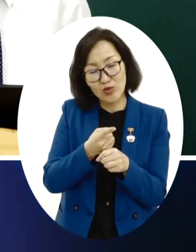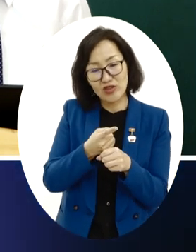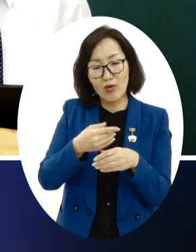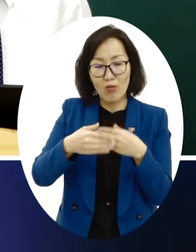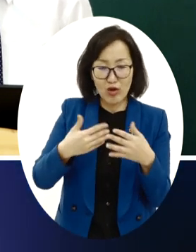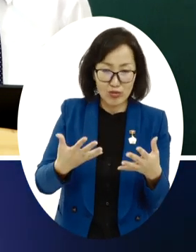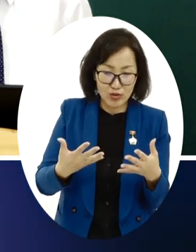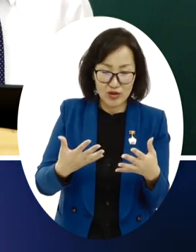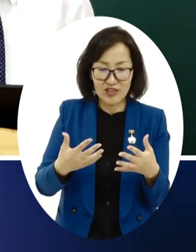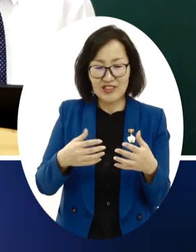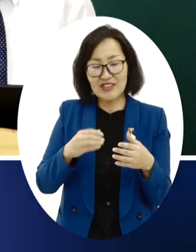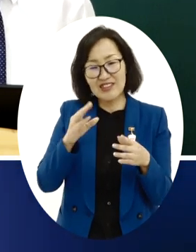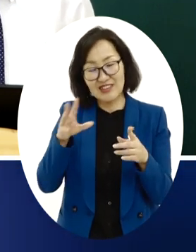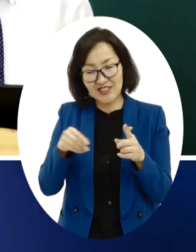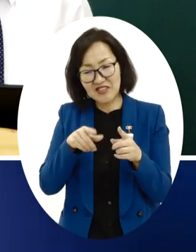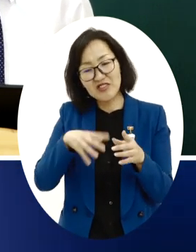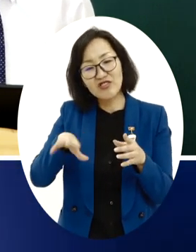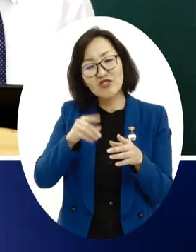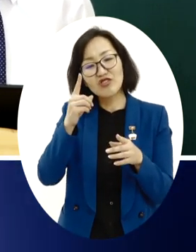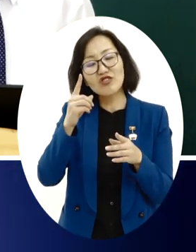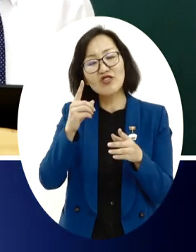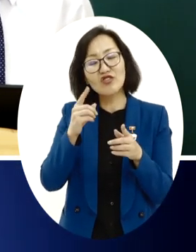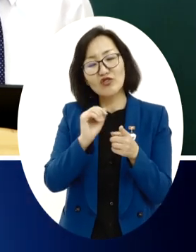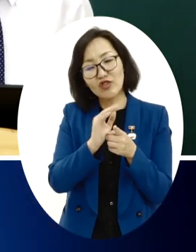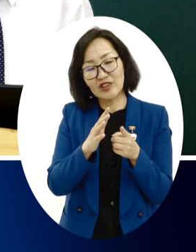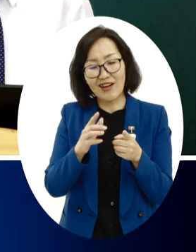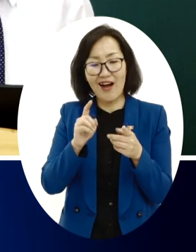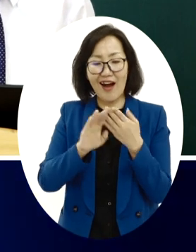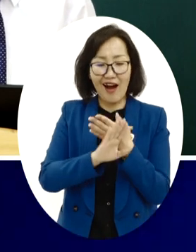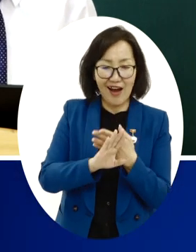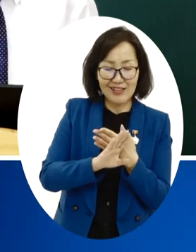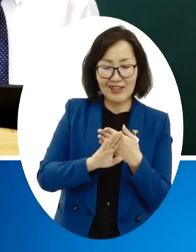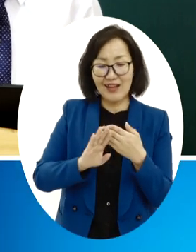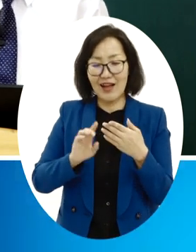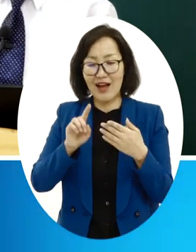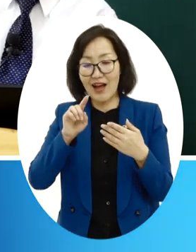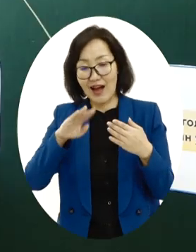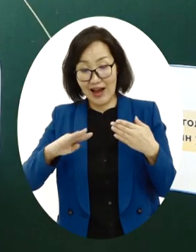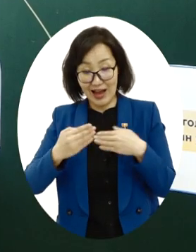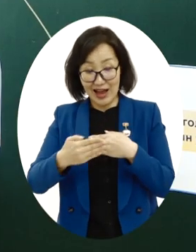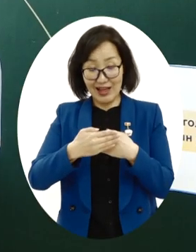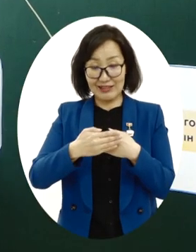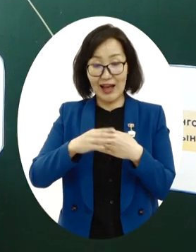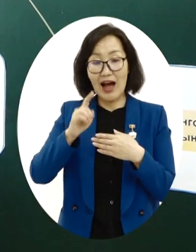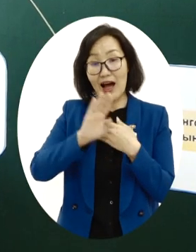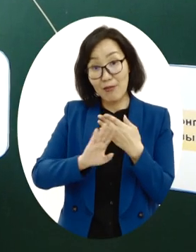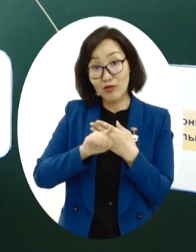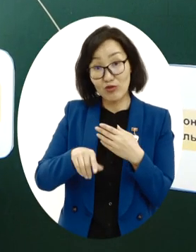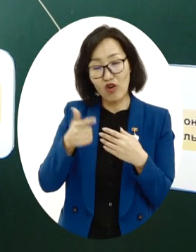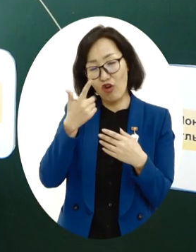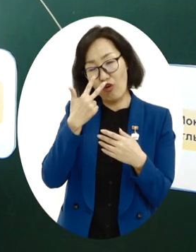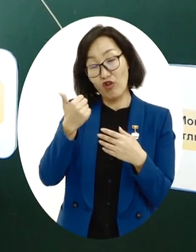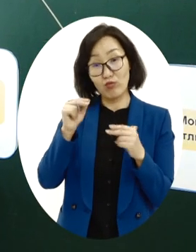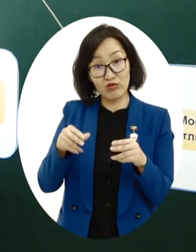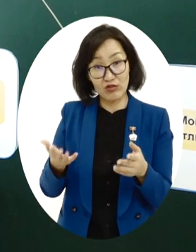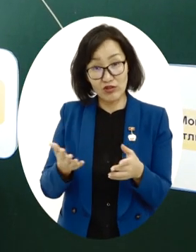зориултын боловсруулсан арьсаар хийдэг бөгөөд энэ нь нэг төрлийн хөлний хаалт хамгаалдах гоёл болдог. За энэ саяныг хийсэнчлэн Монгол